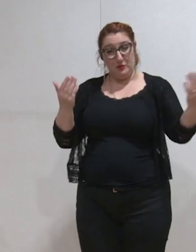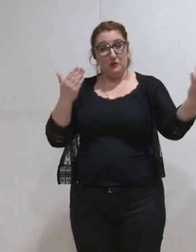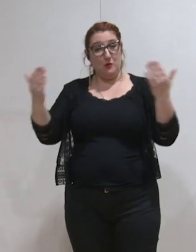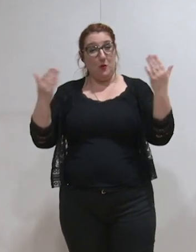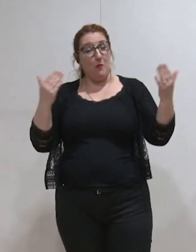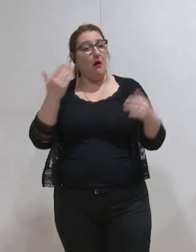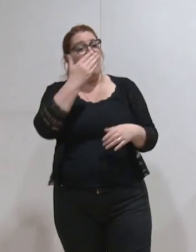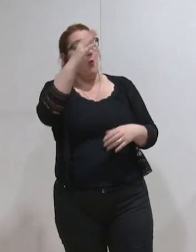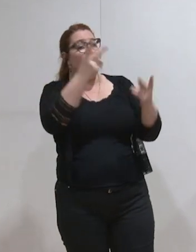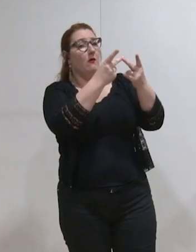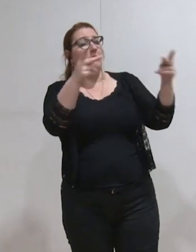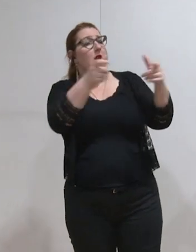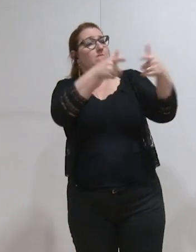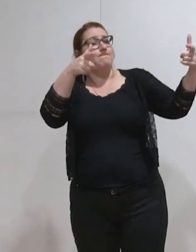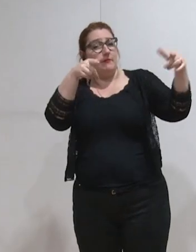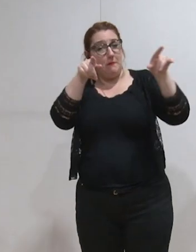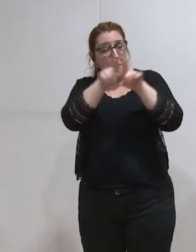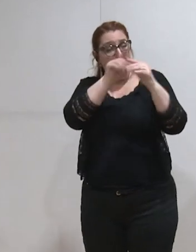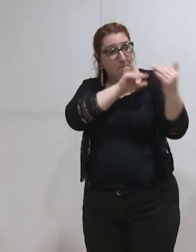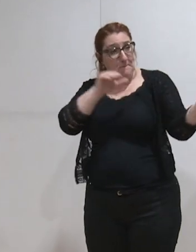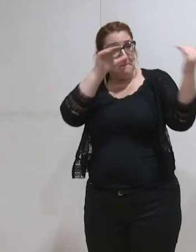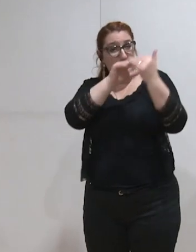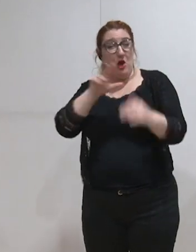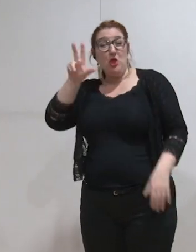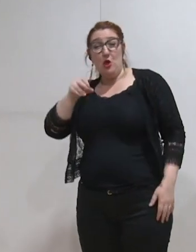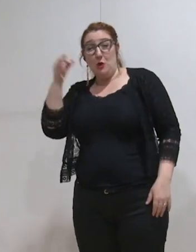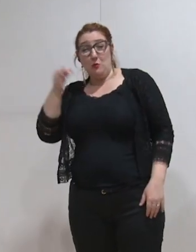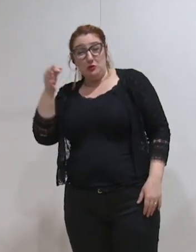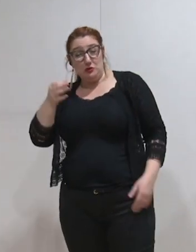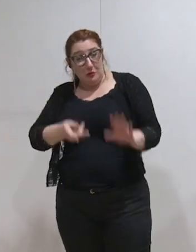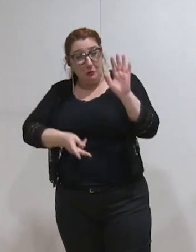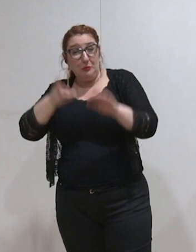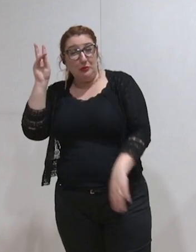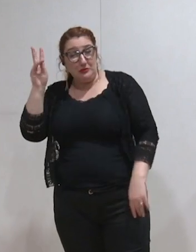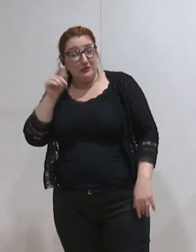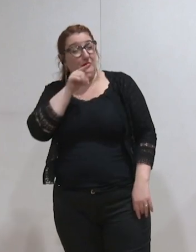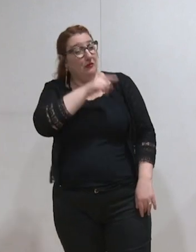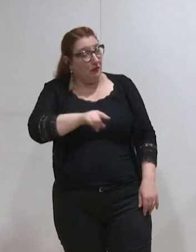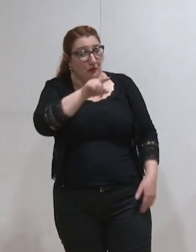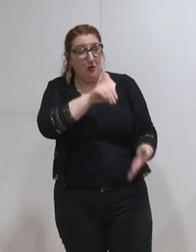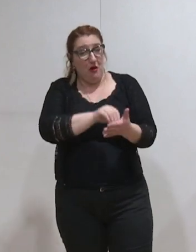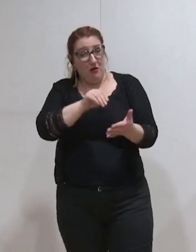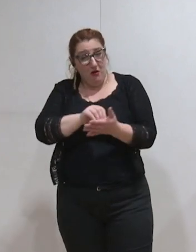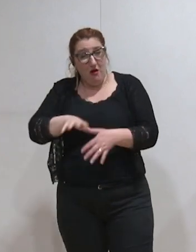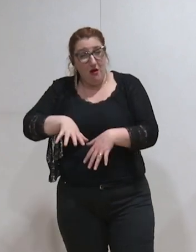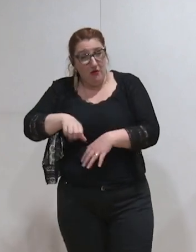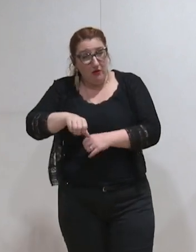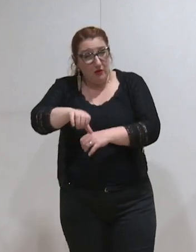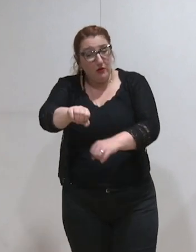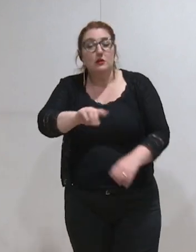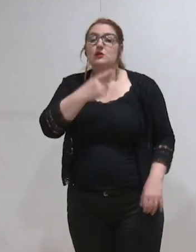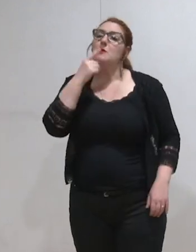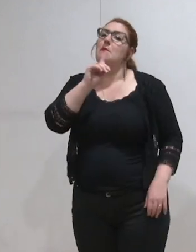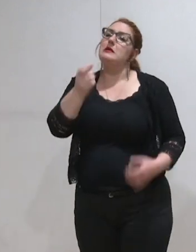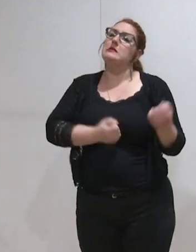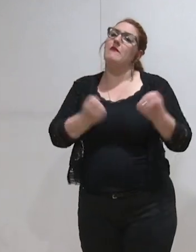strat vous ayez décidé encore de recruter du monde et pas dans des services opérationnels parce que si il y avait eu des gens